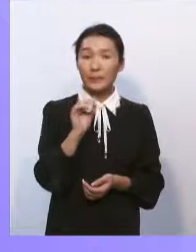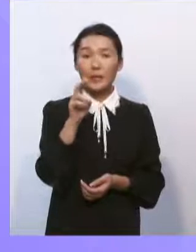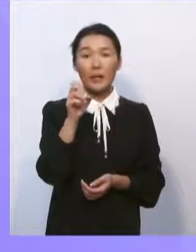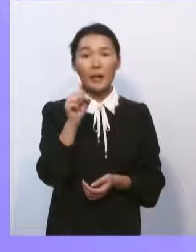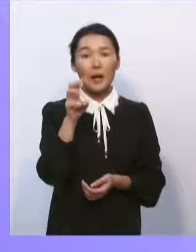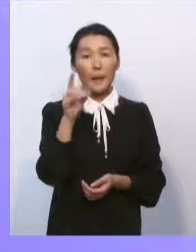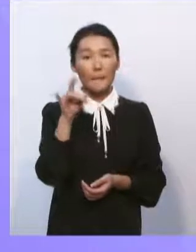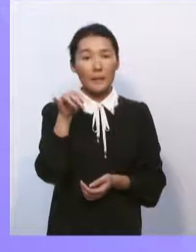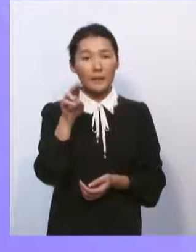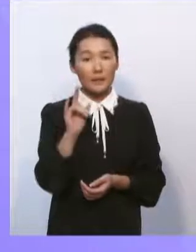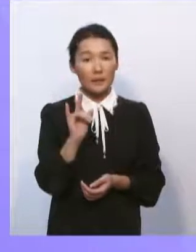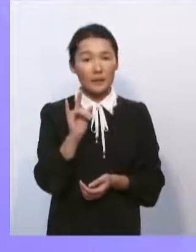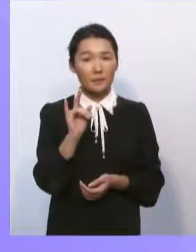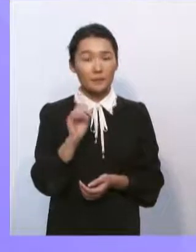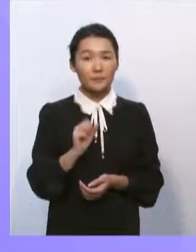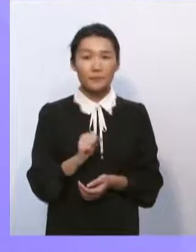Камырды.